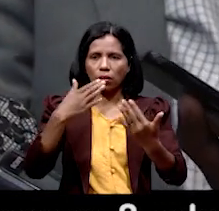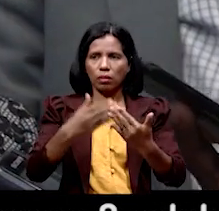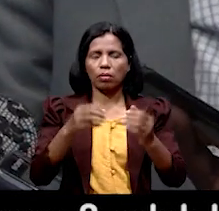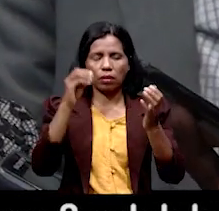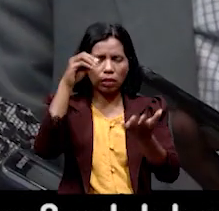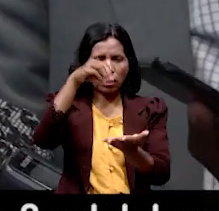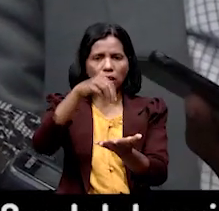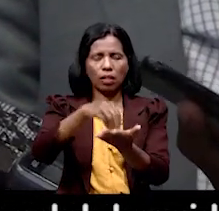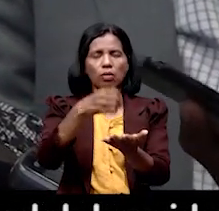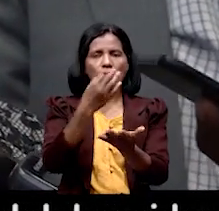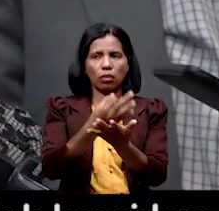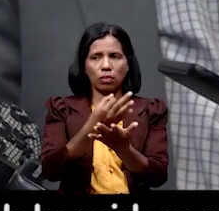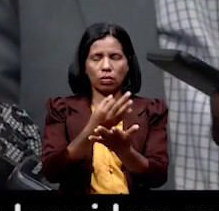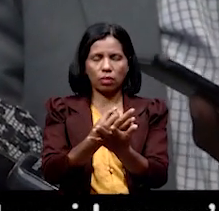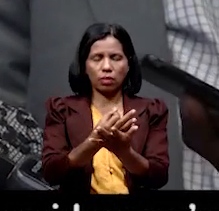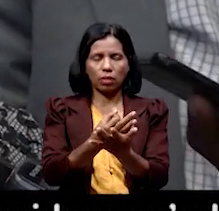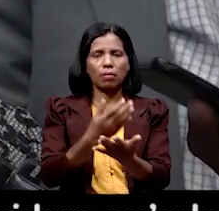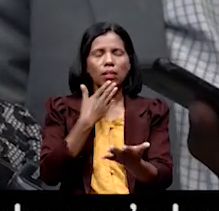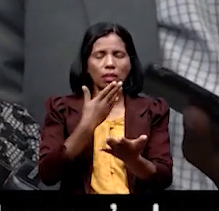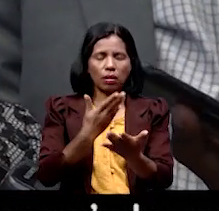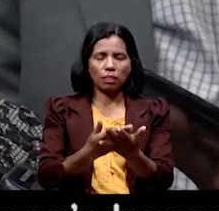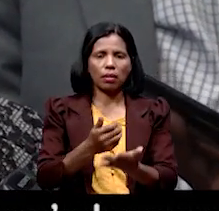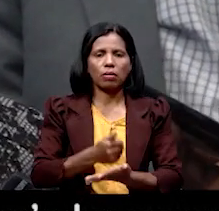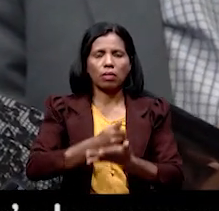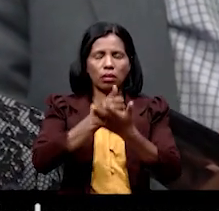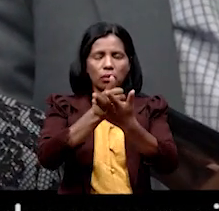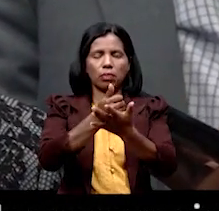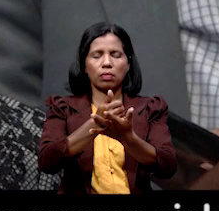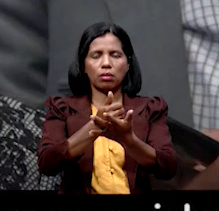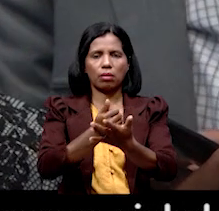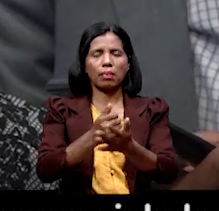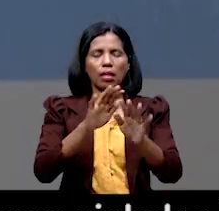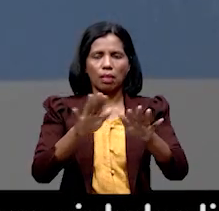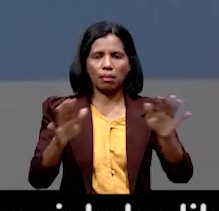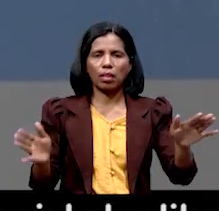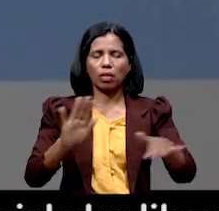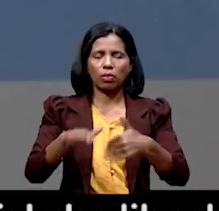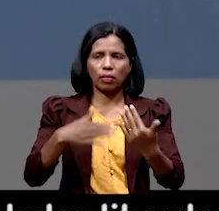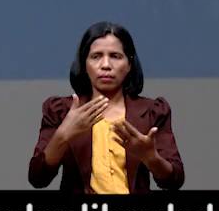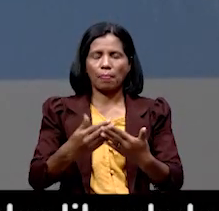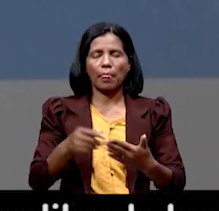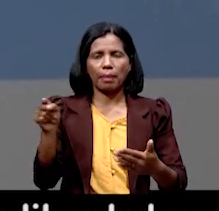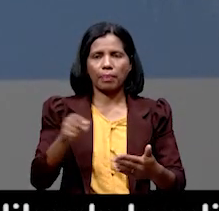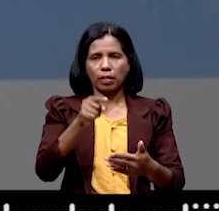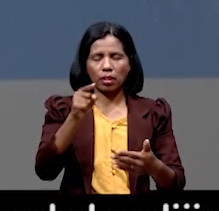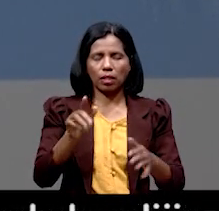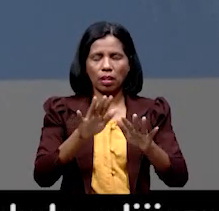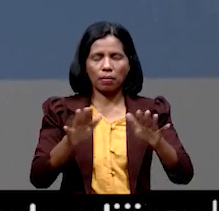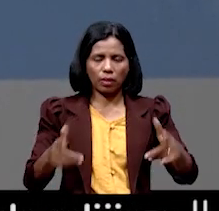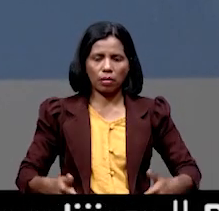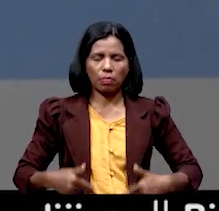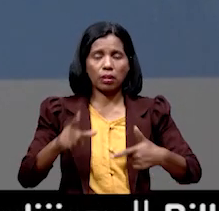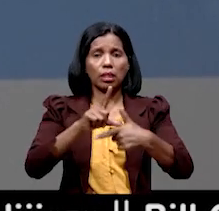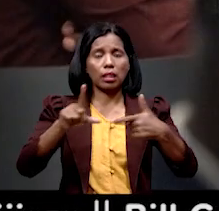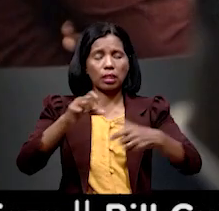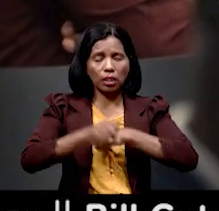tau orsamento ne be mak adequado at bele responde ba situasaun labarik sirne. Persentazen kona ba labarik moris iha lina